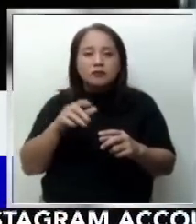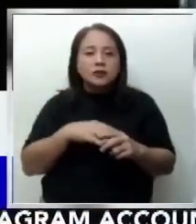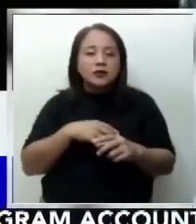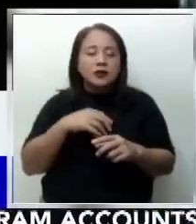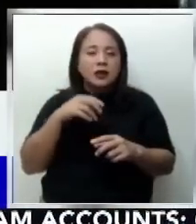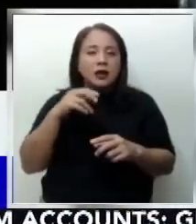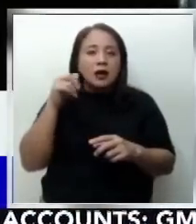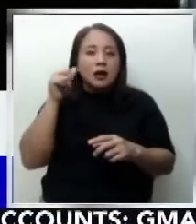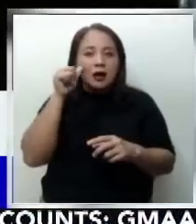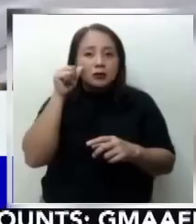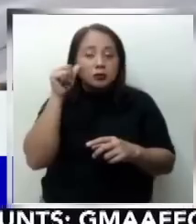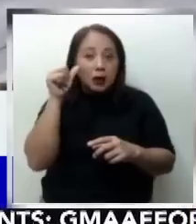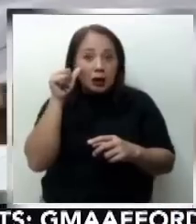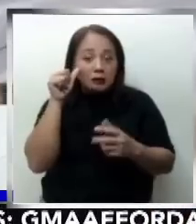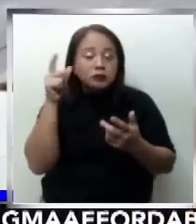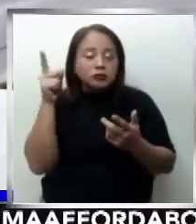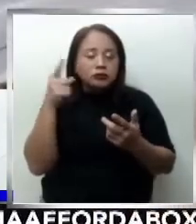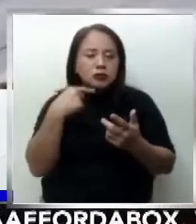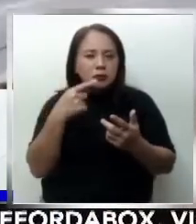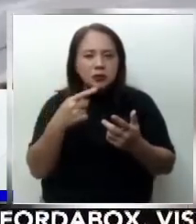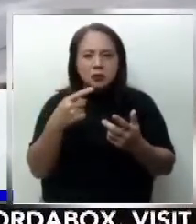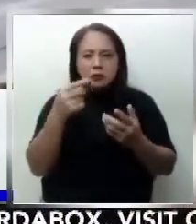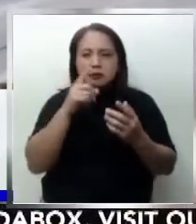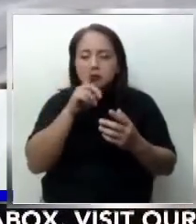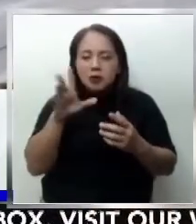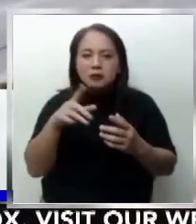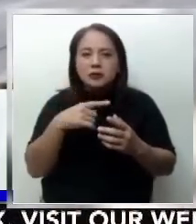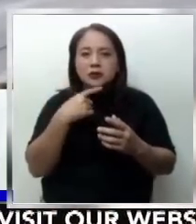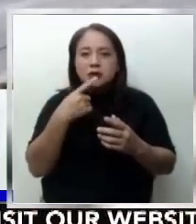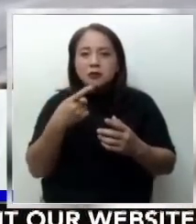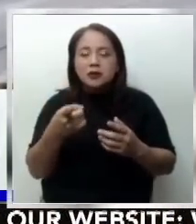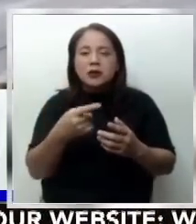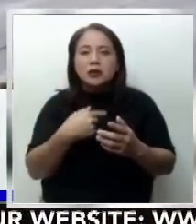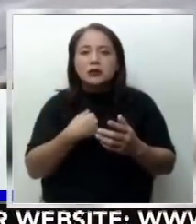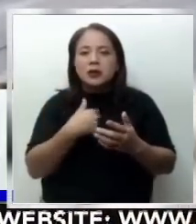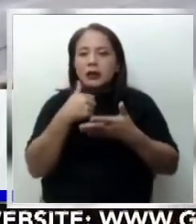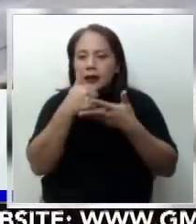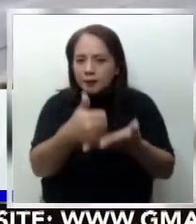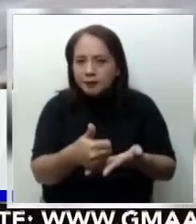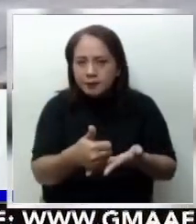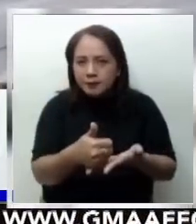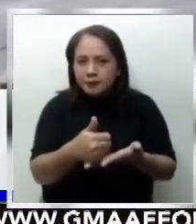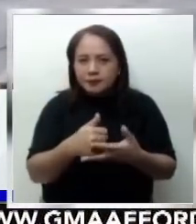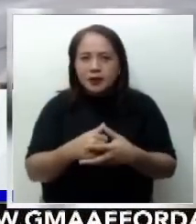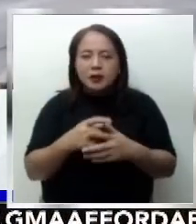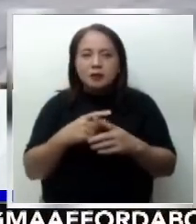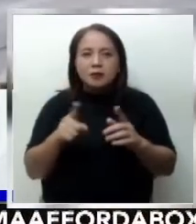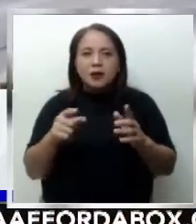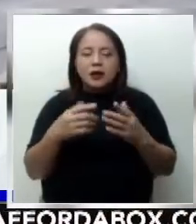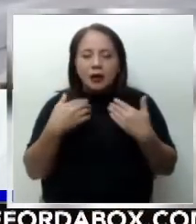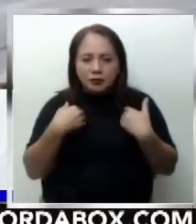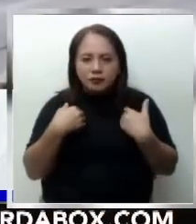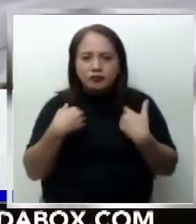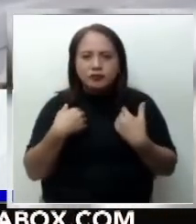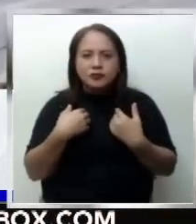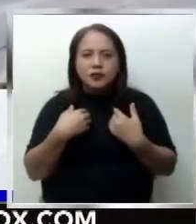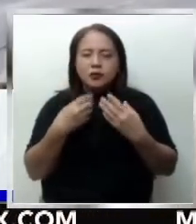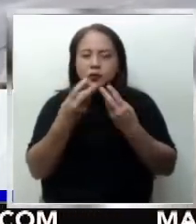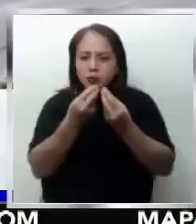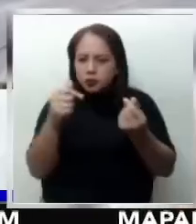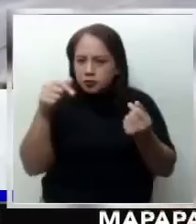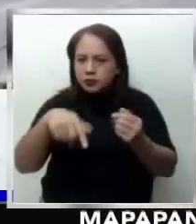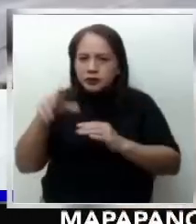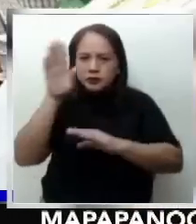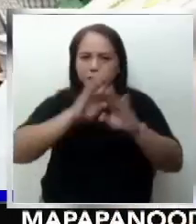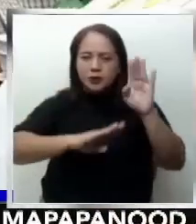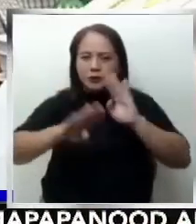ang narinig namin na nanggaling sa bibig nila, natutulong sila para magkaroon ng solusyon itong problema ng mga